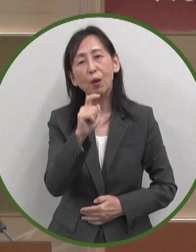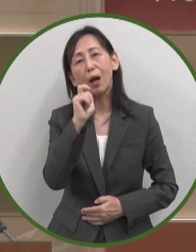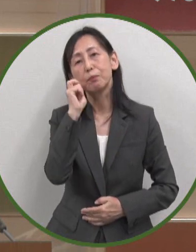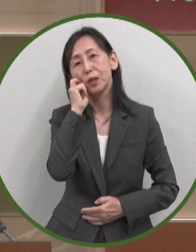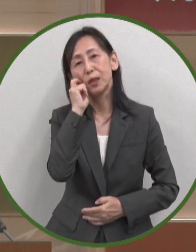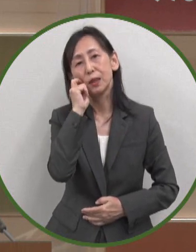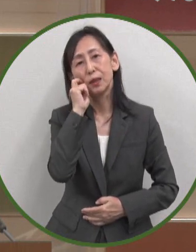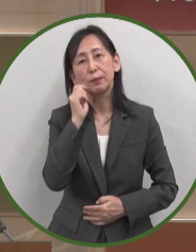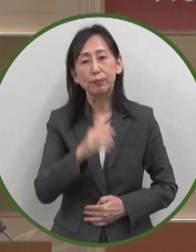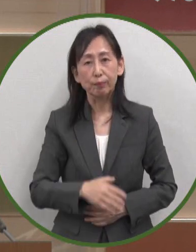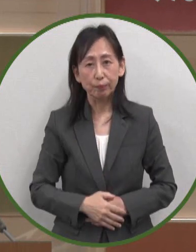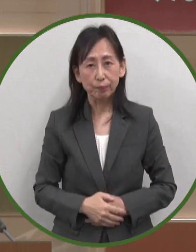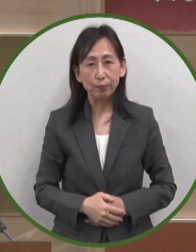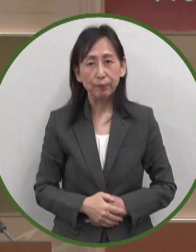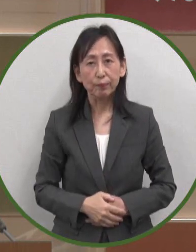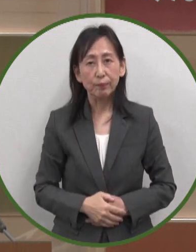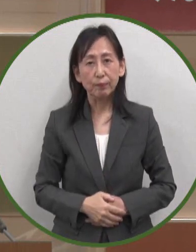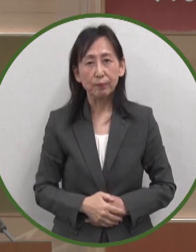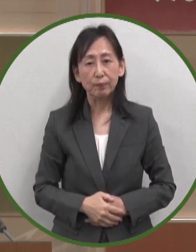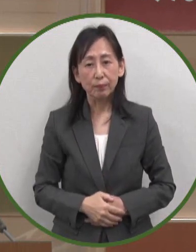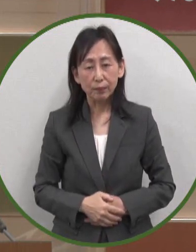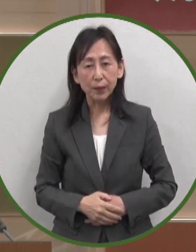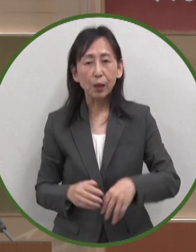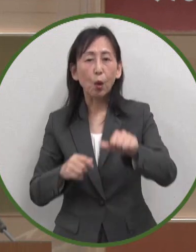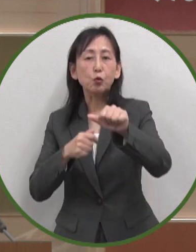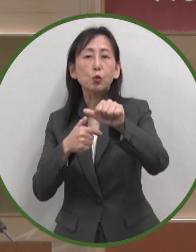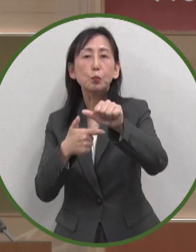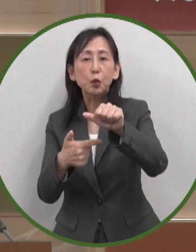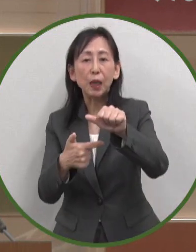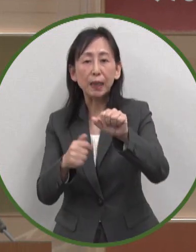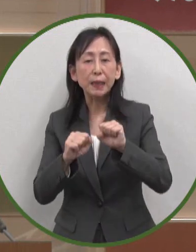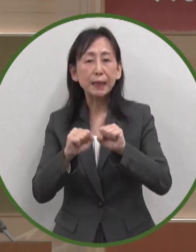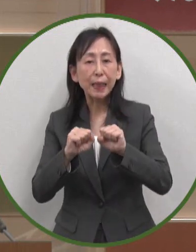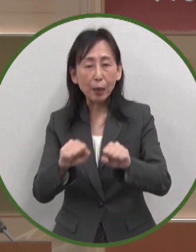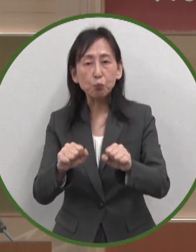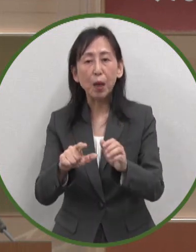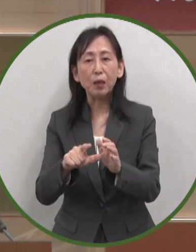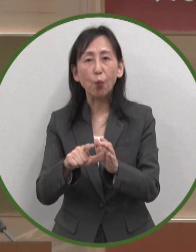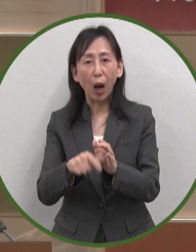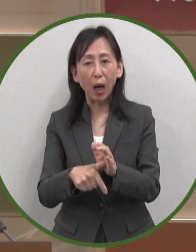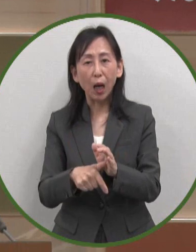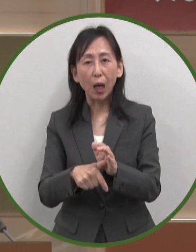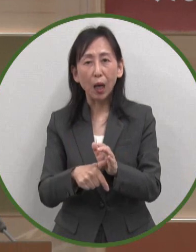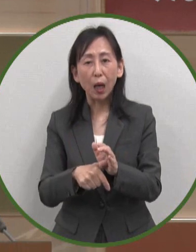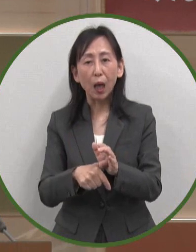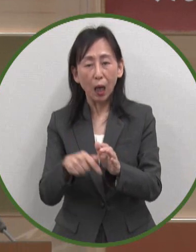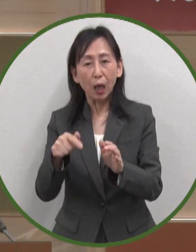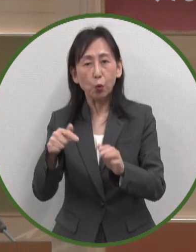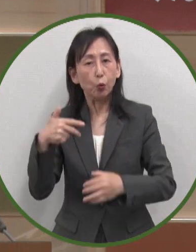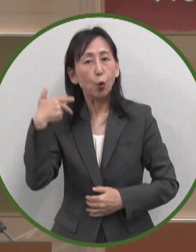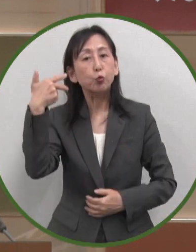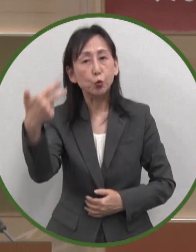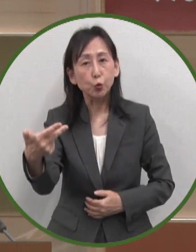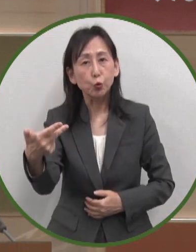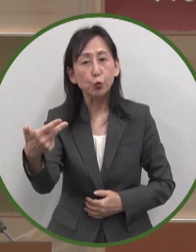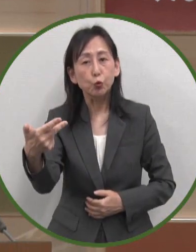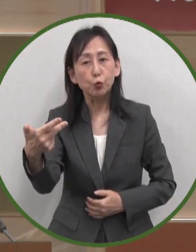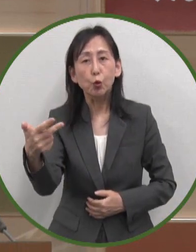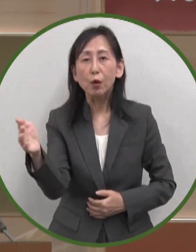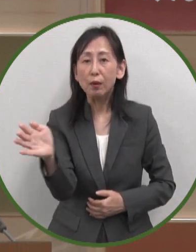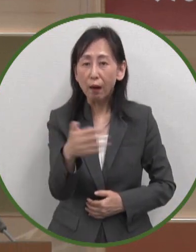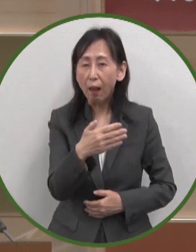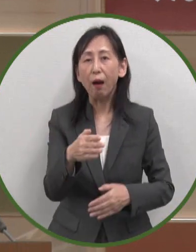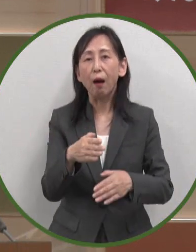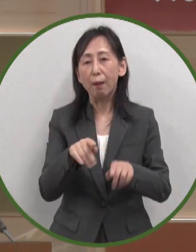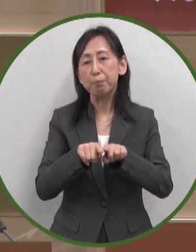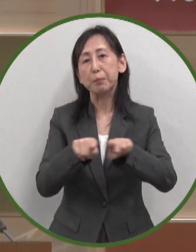はいずれにしても、6日にやるということになったらその翌週のしかるべき時